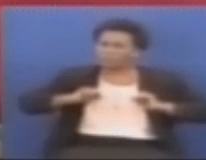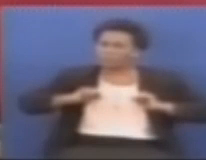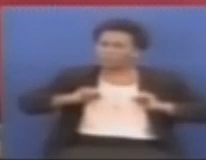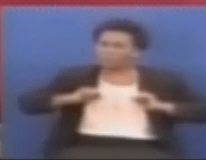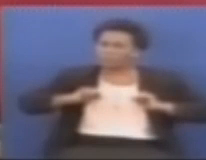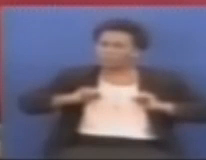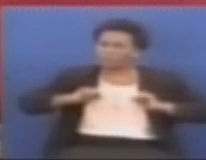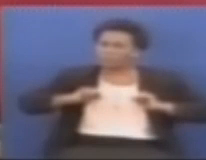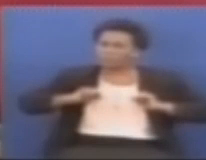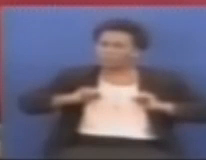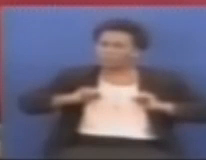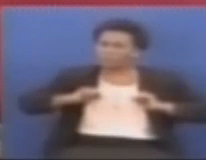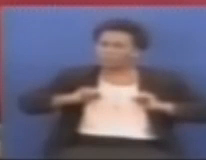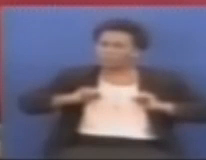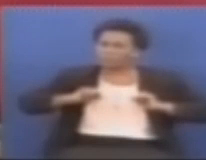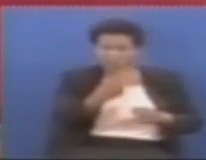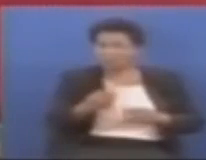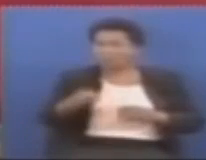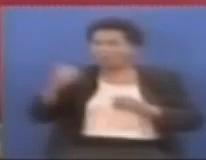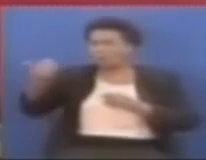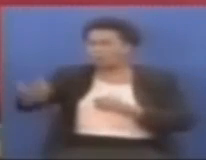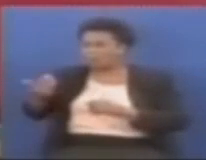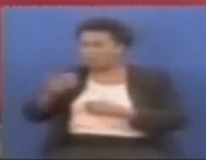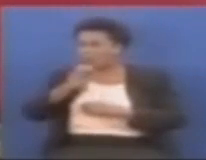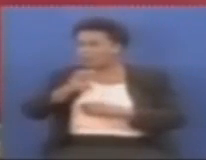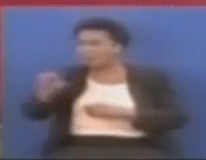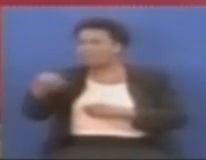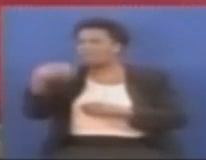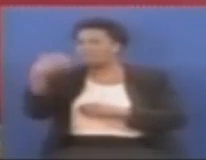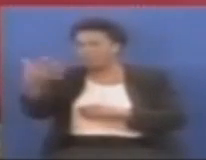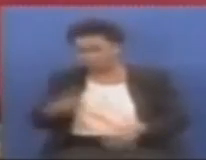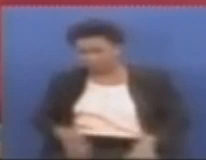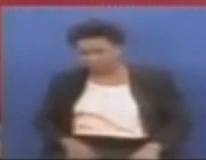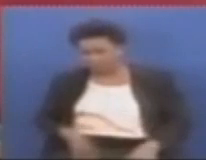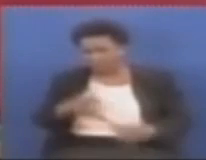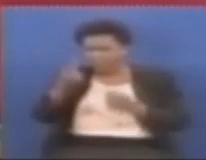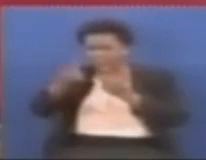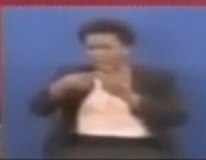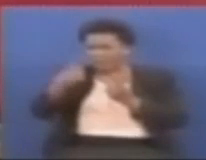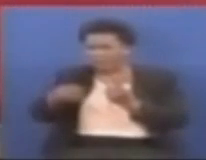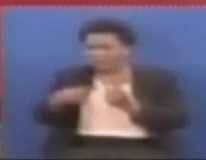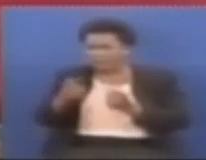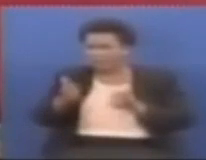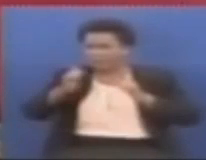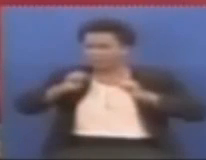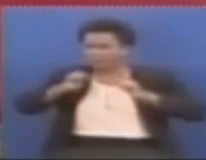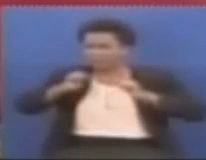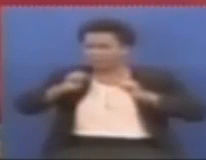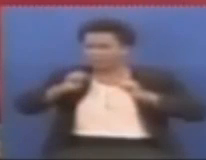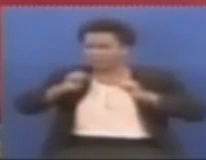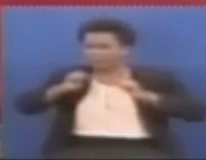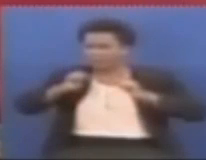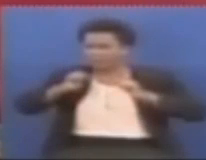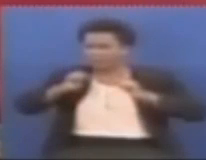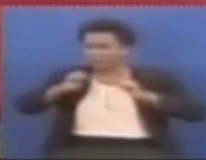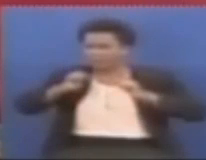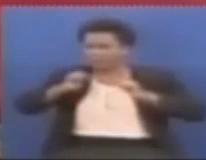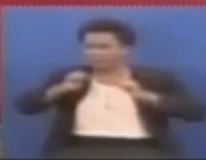wageni walikuwa 5160. Idadi hii ya watalii waliotembelea Mafia ni sawa na ongezeko la